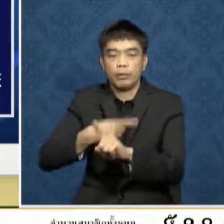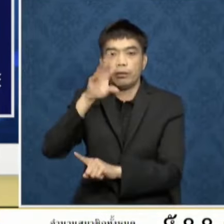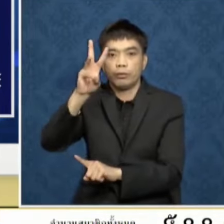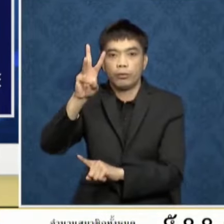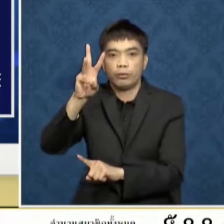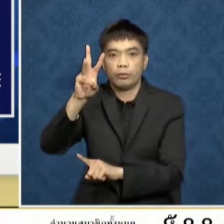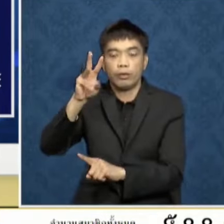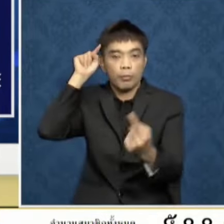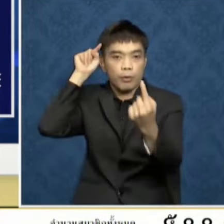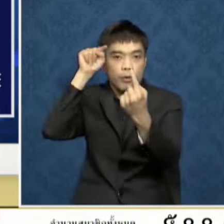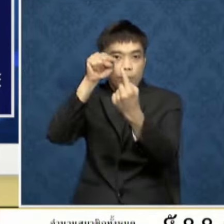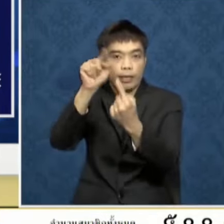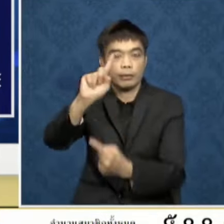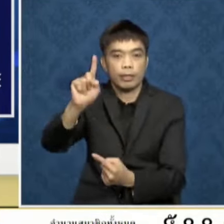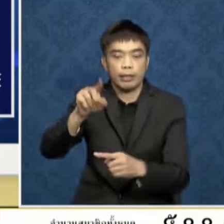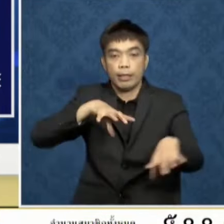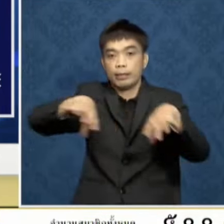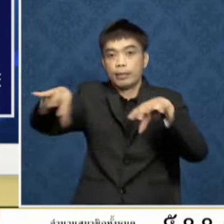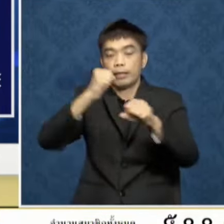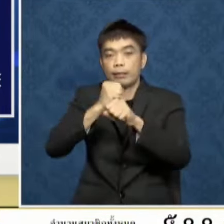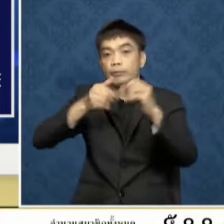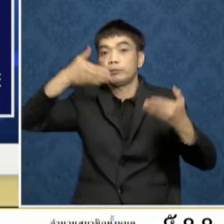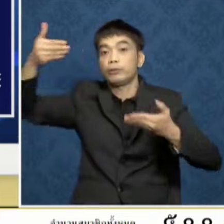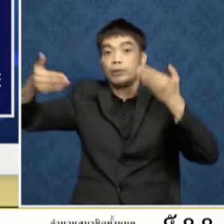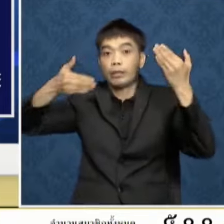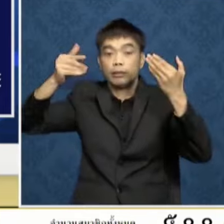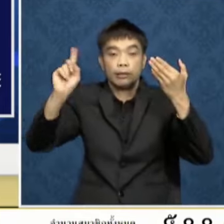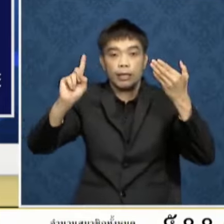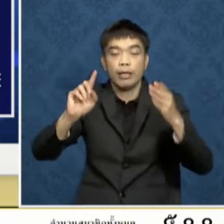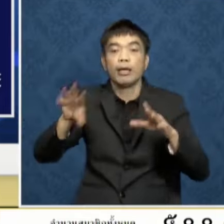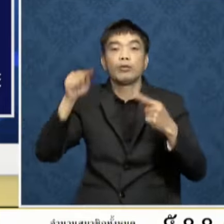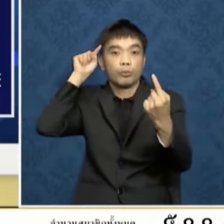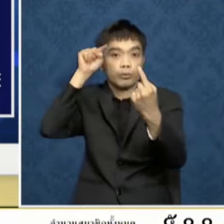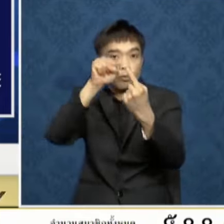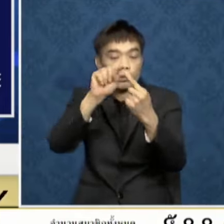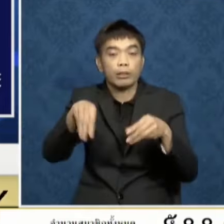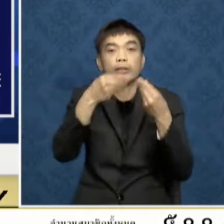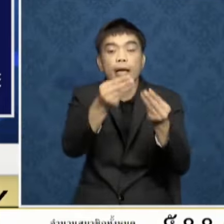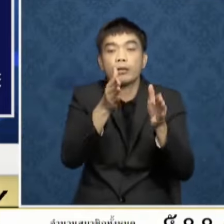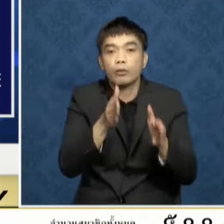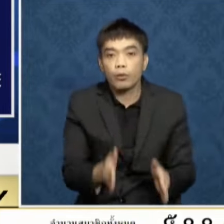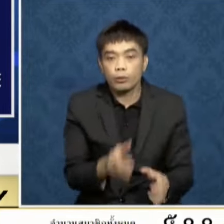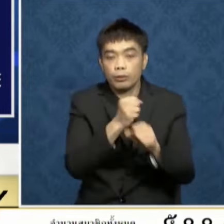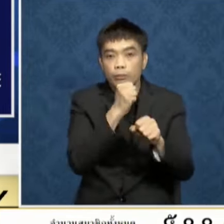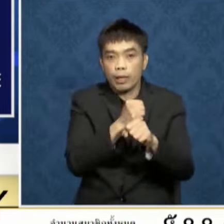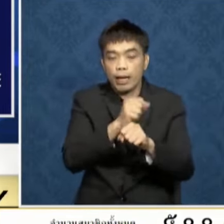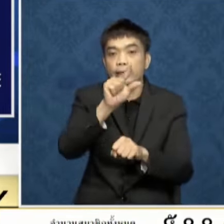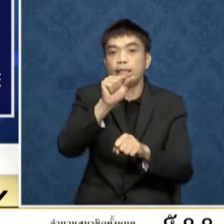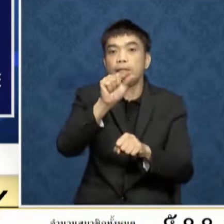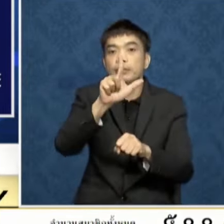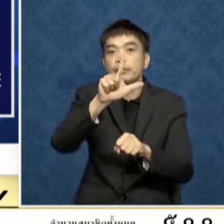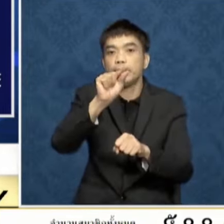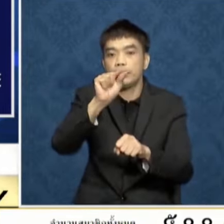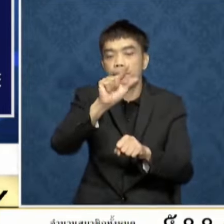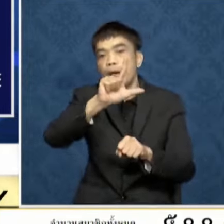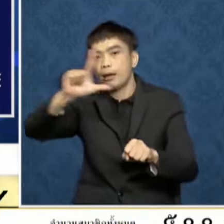คะเป้าหมายการจัดงานก็ยังคงอยู่ค่ะว่าจะสร้างทักษะแรงงานสูง 20ล้านคนสร้างรายได้